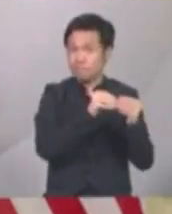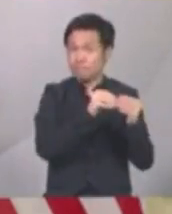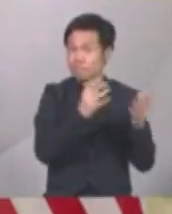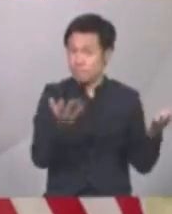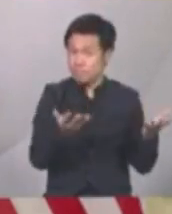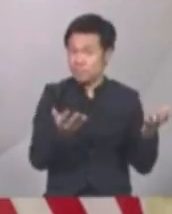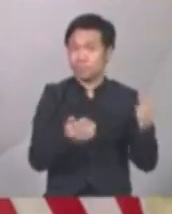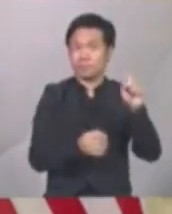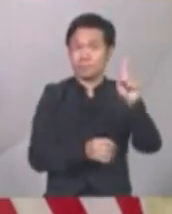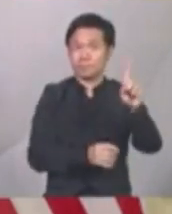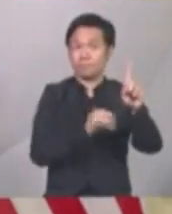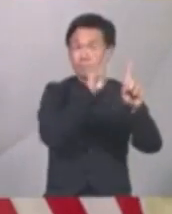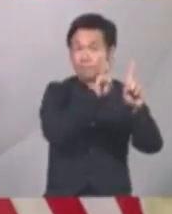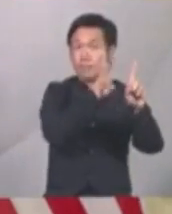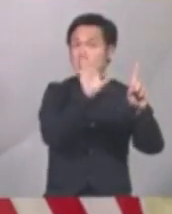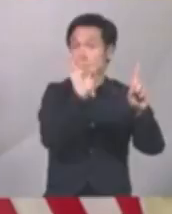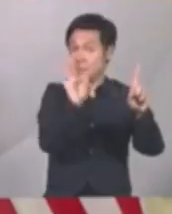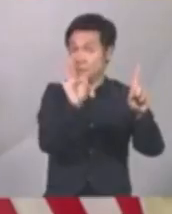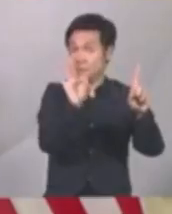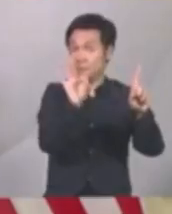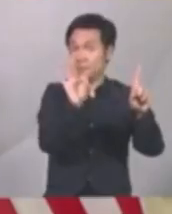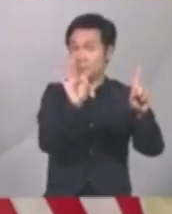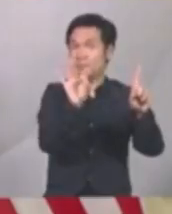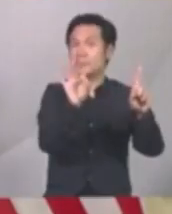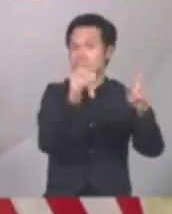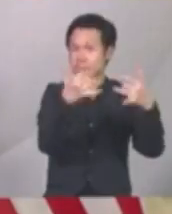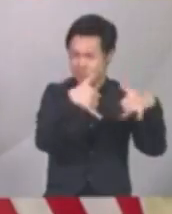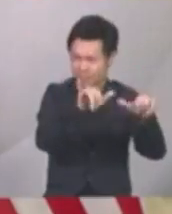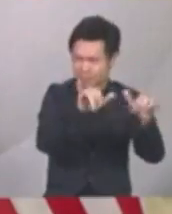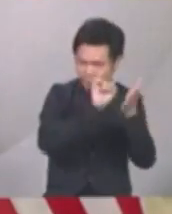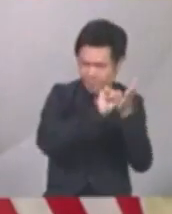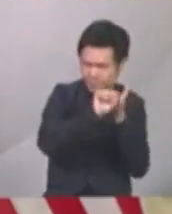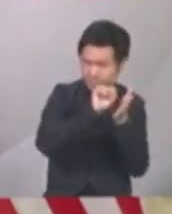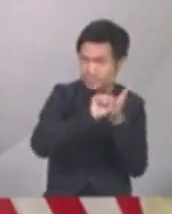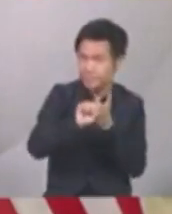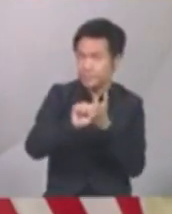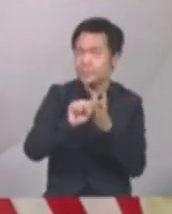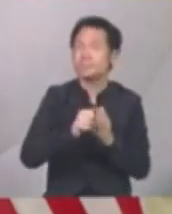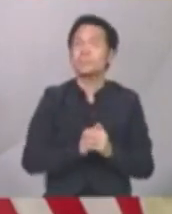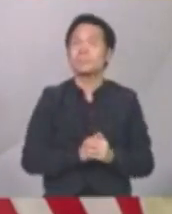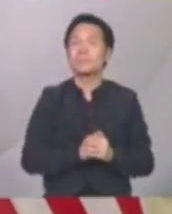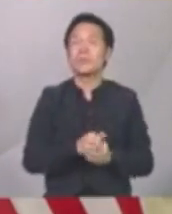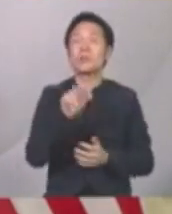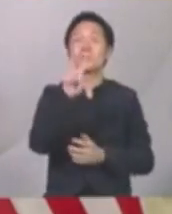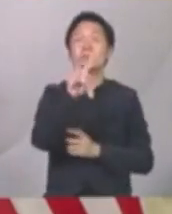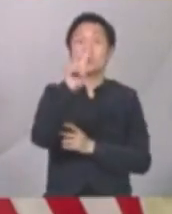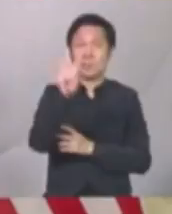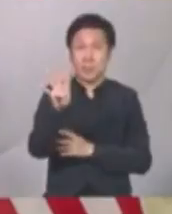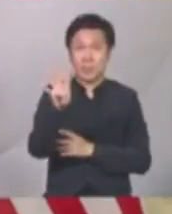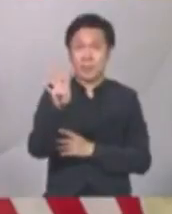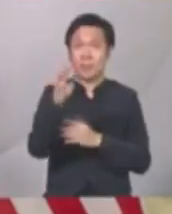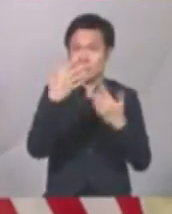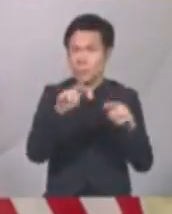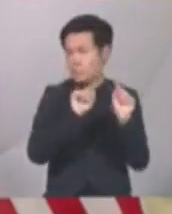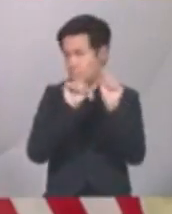sebanyak 169 masih di dalam siasatan, 24 kes telah